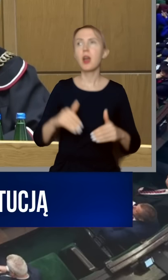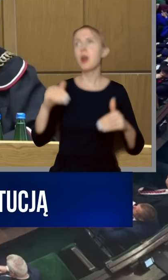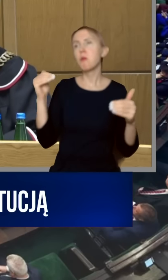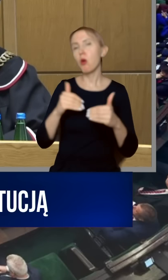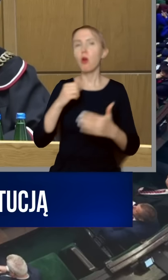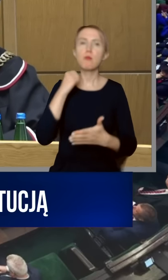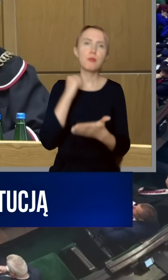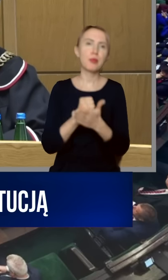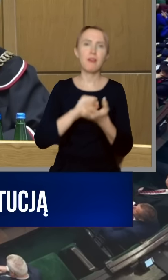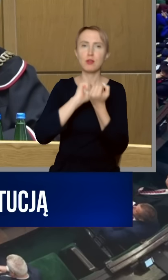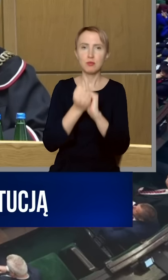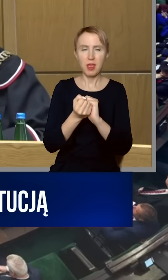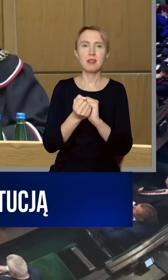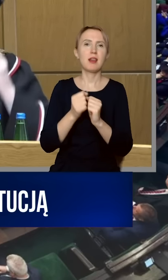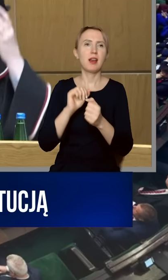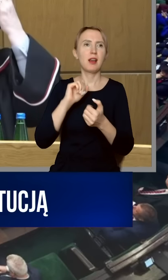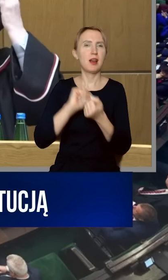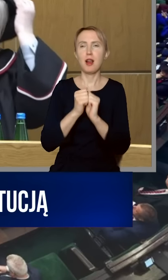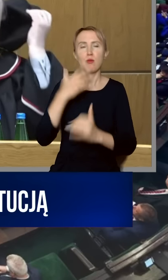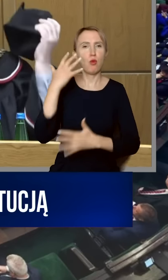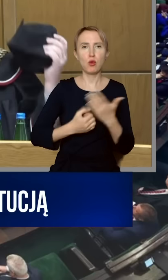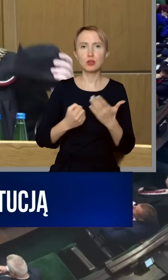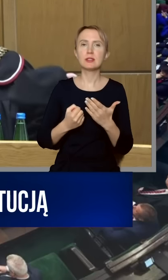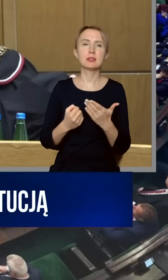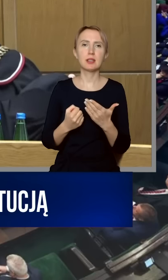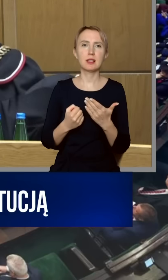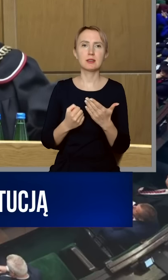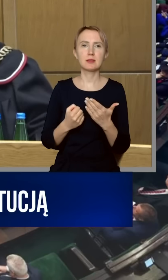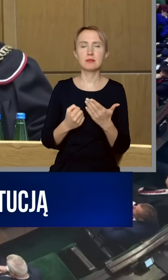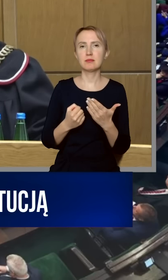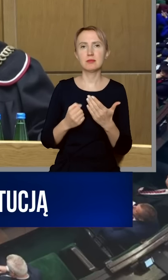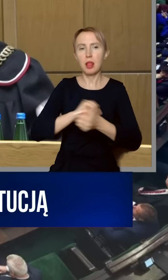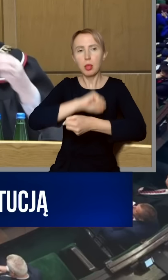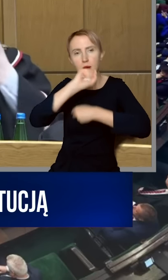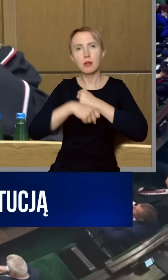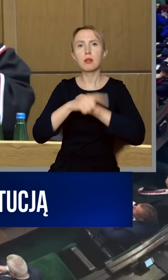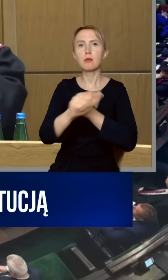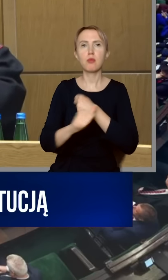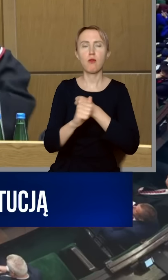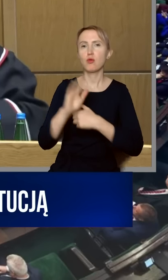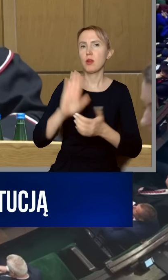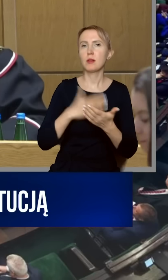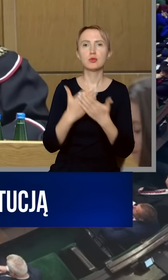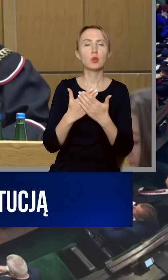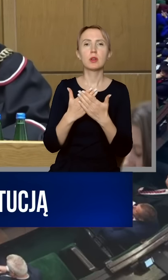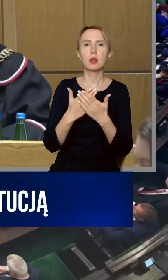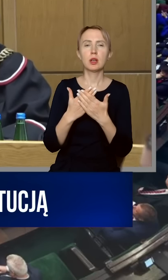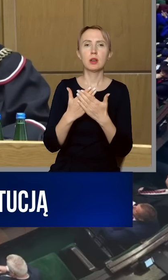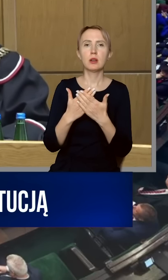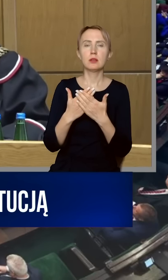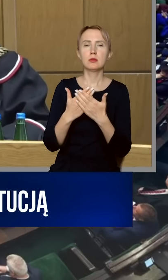czy stosować takie czy inne bypassy, które no, sprowadzają się na przykład do odwoływania się